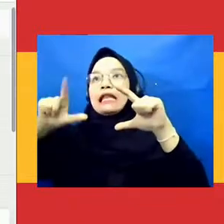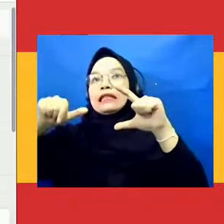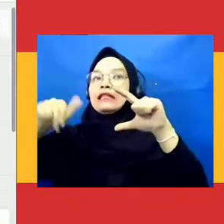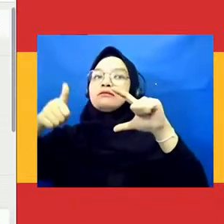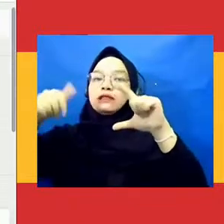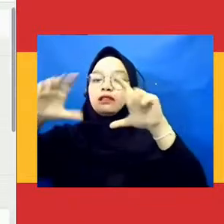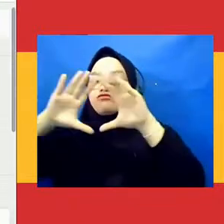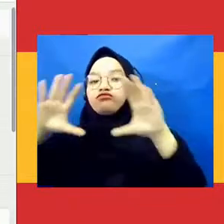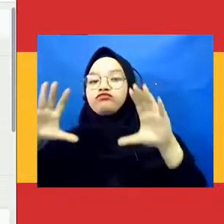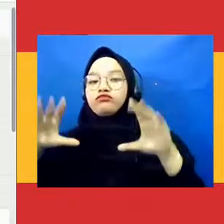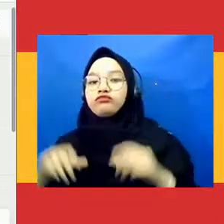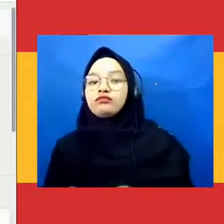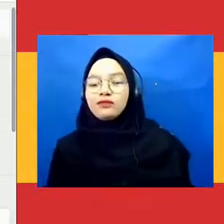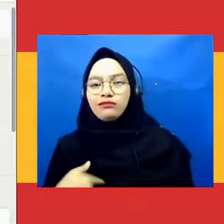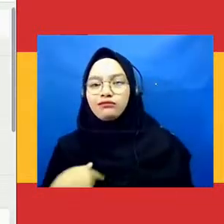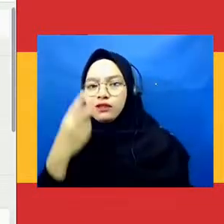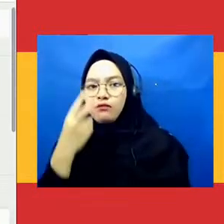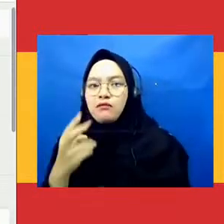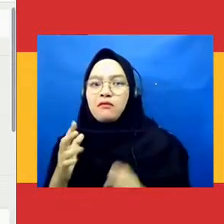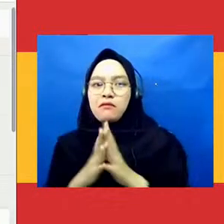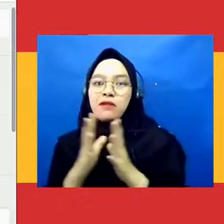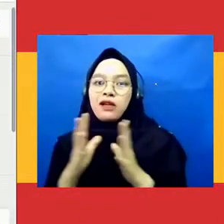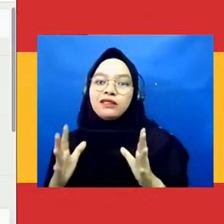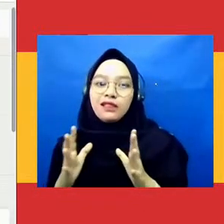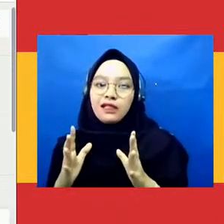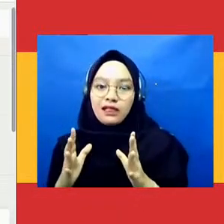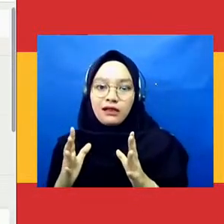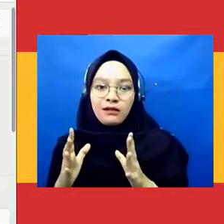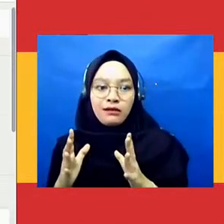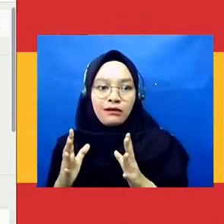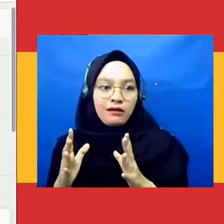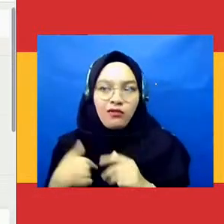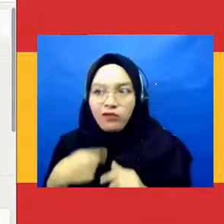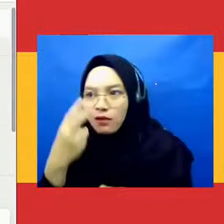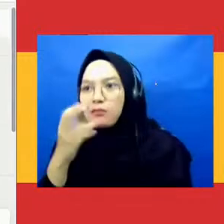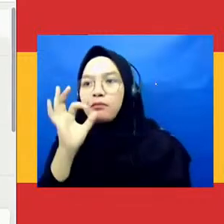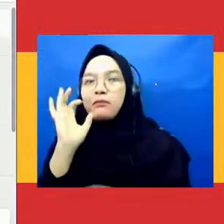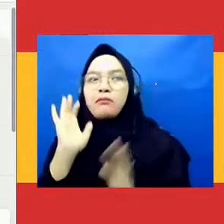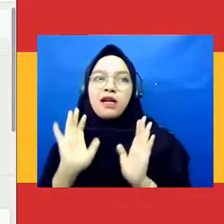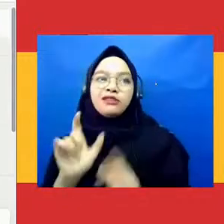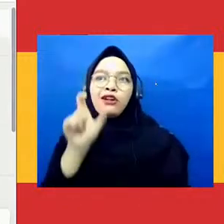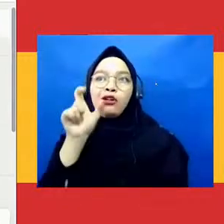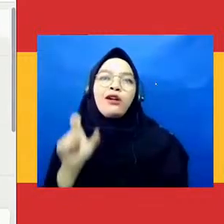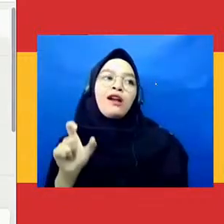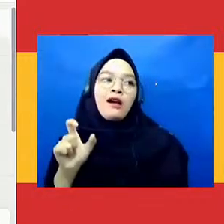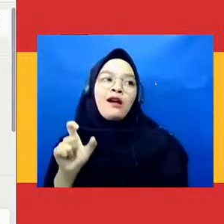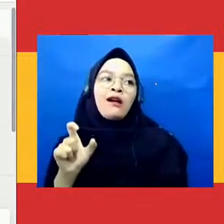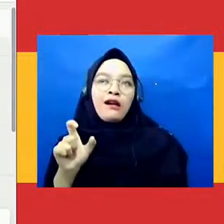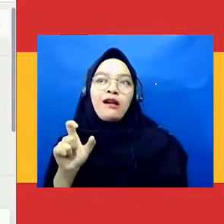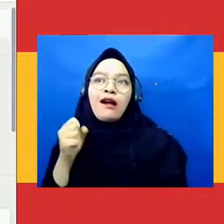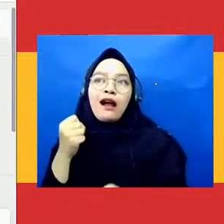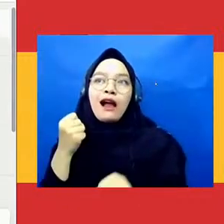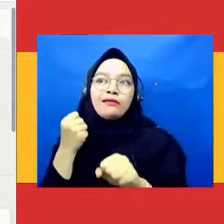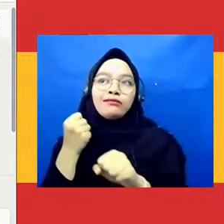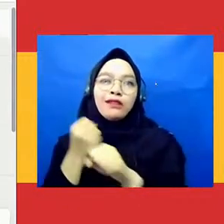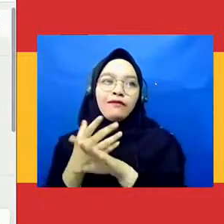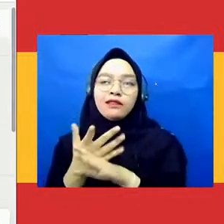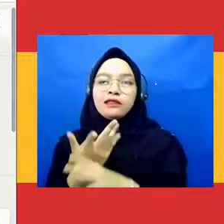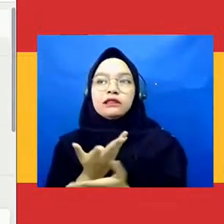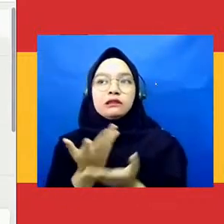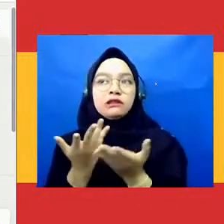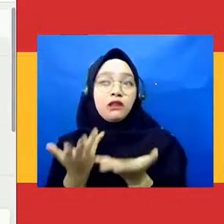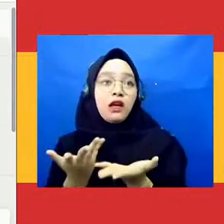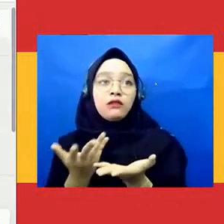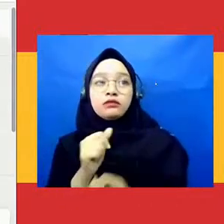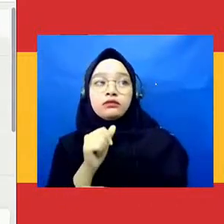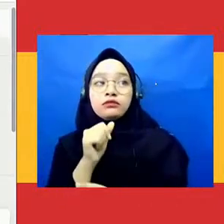banyak aktivisnya nih, semua kiri, yang duty bearersnya belum terlalu banyak. Silakan, yang duty bearersnya juga, siapa